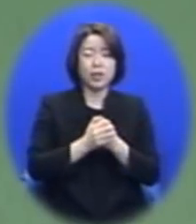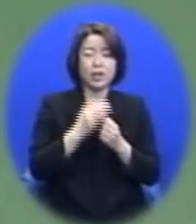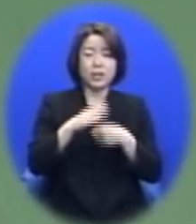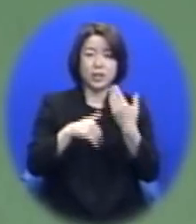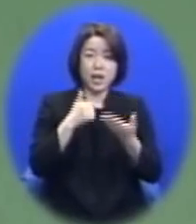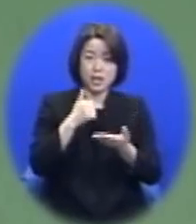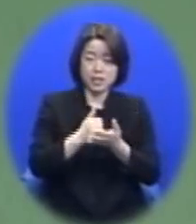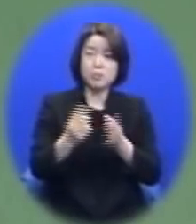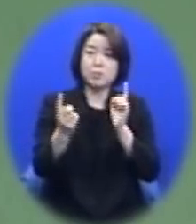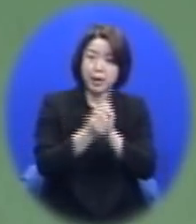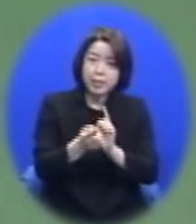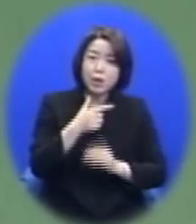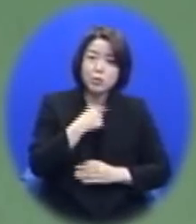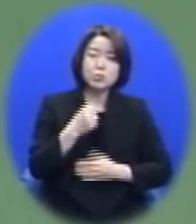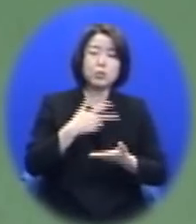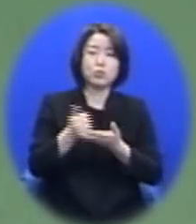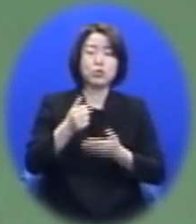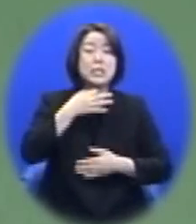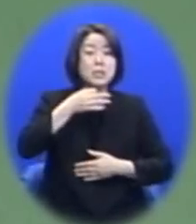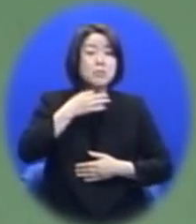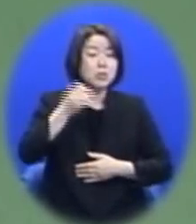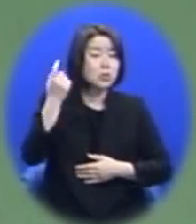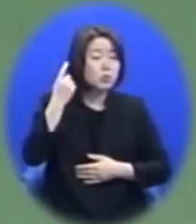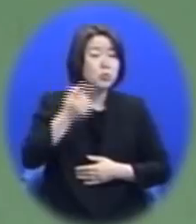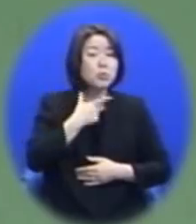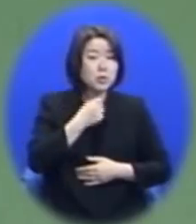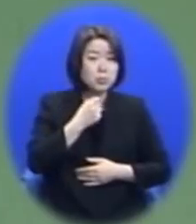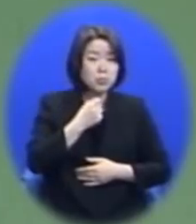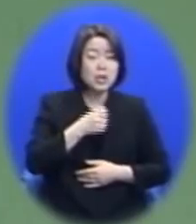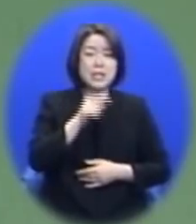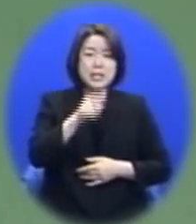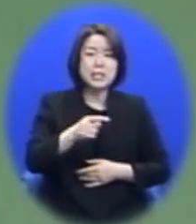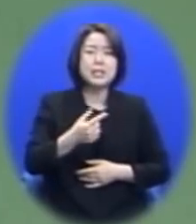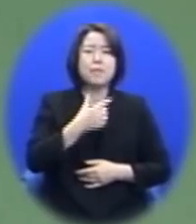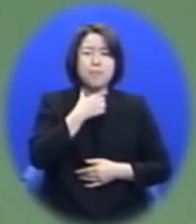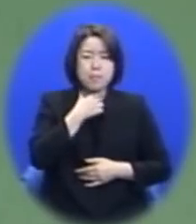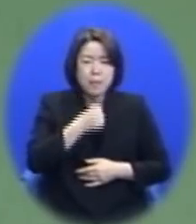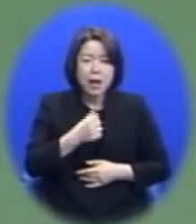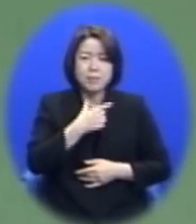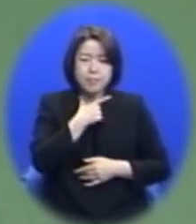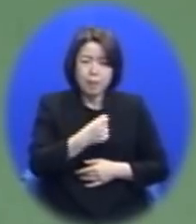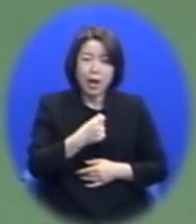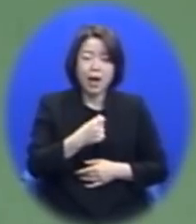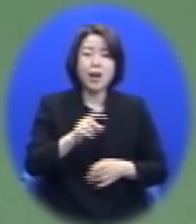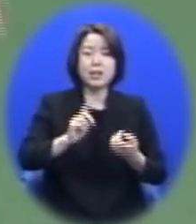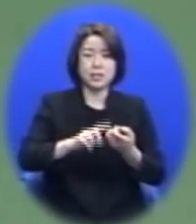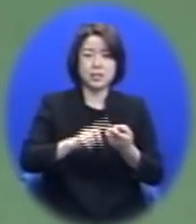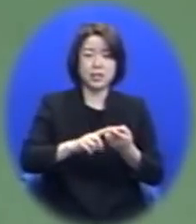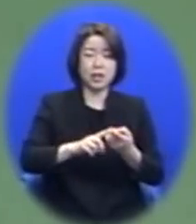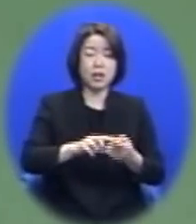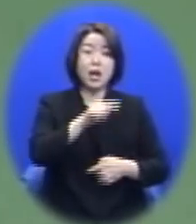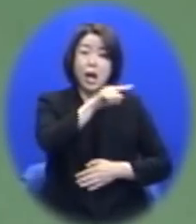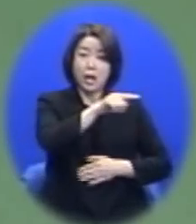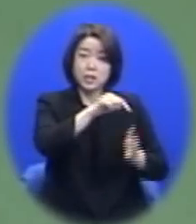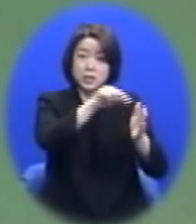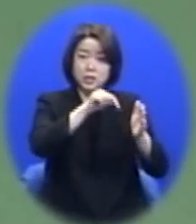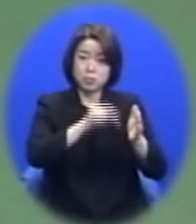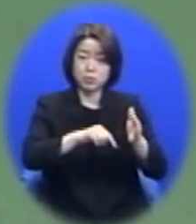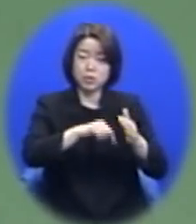하나님을 만나고 싶고 주님의 음성을 듣고 싶고 이런 갈망 자체가 그분 안에 계시는 하나님의